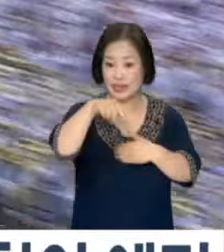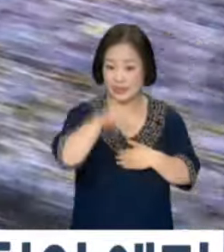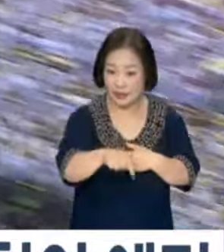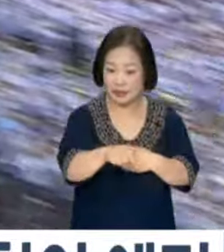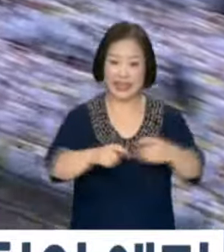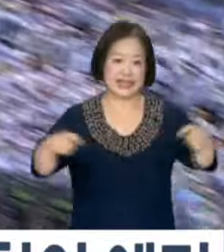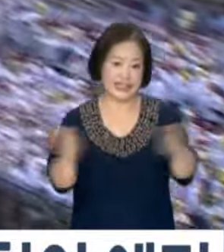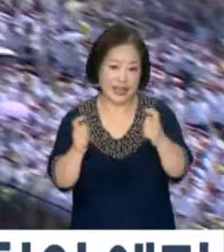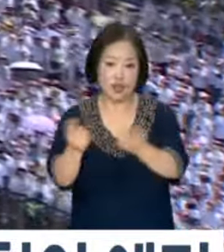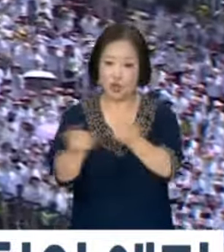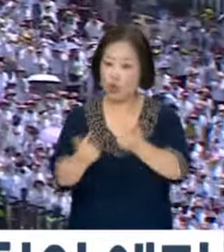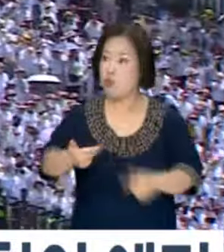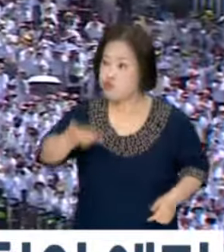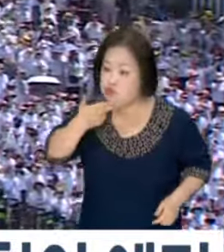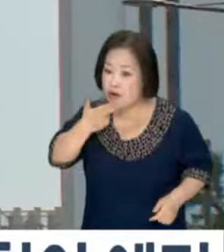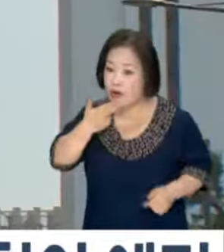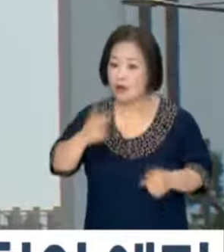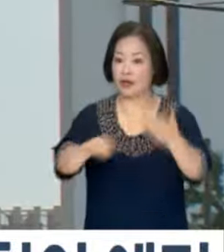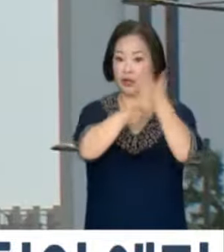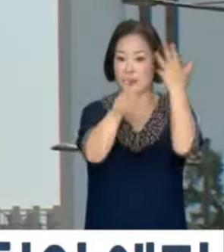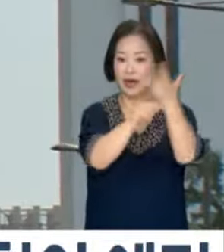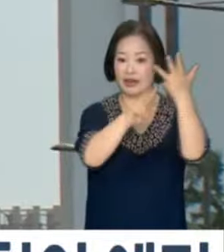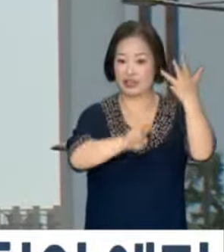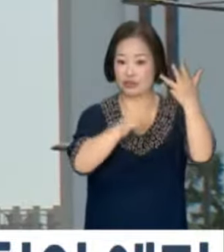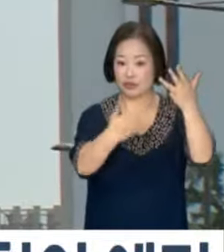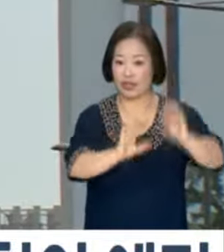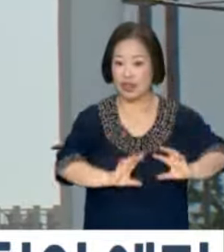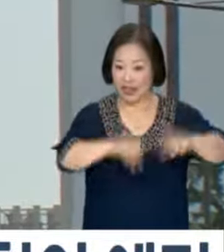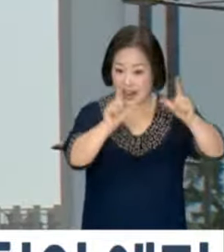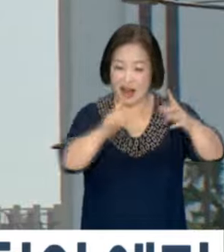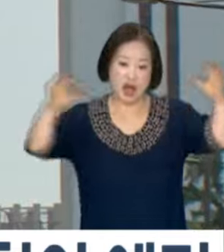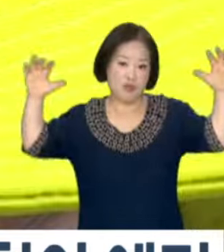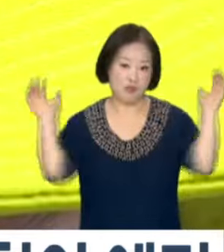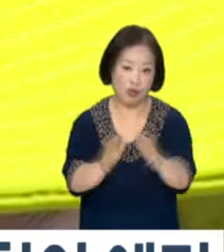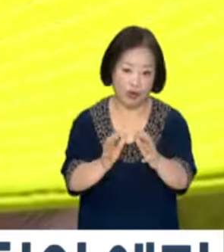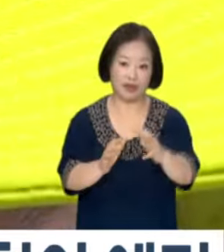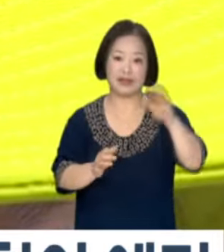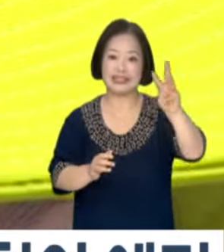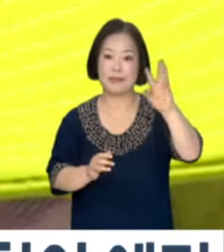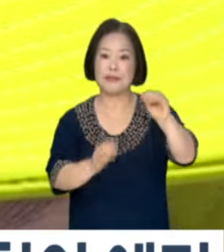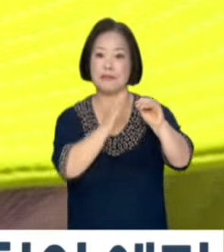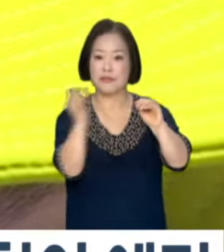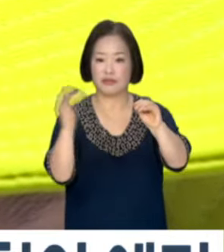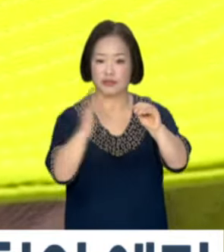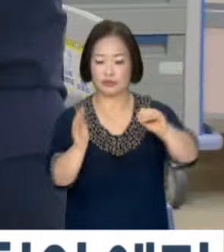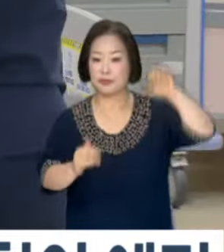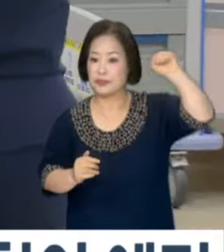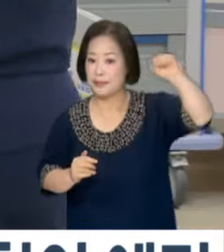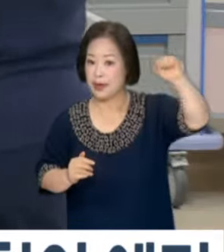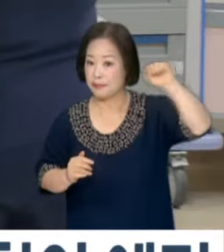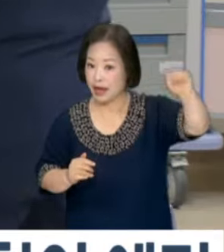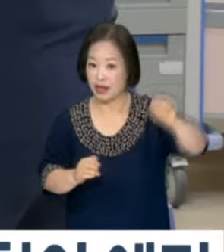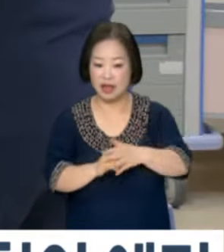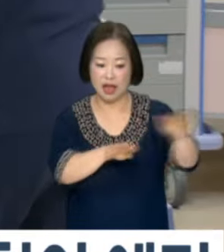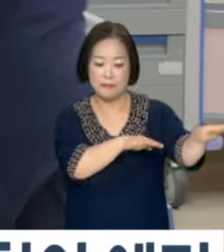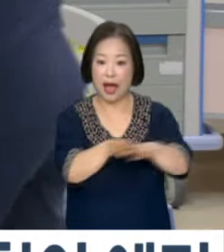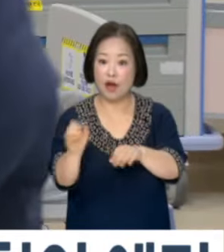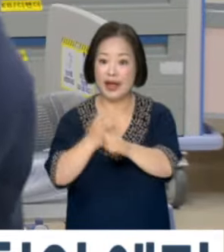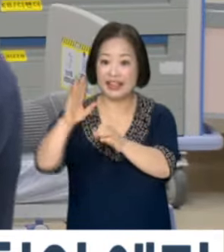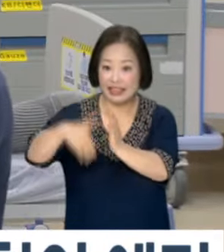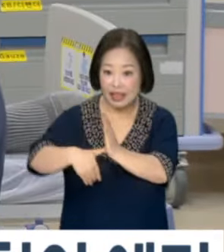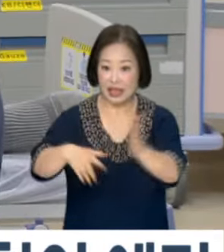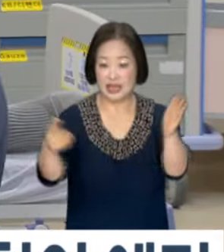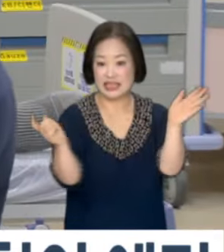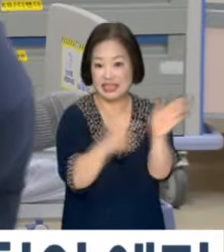조정이 이루어지지 않으면 오는 29일 약 3만 명이 집단행동에 돌입한다고 밝혔습니다 파업을 하더라도